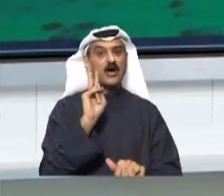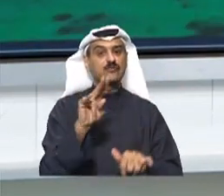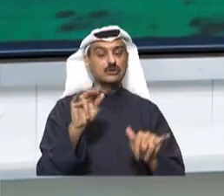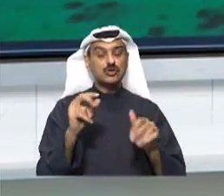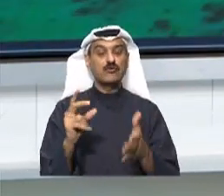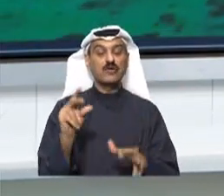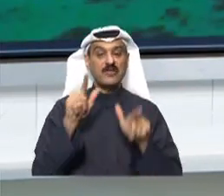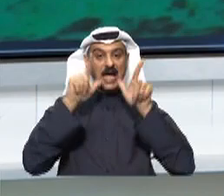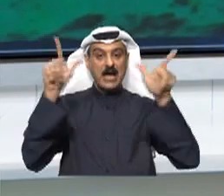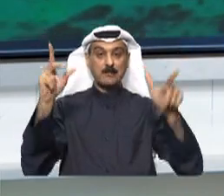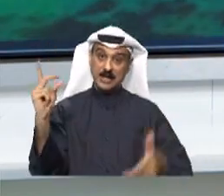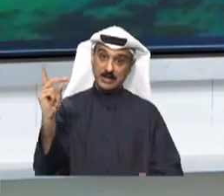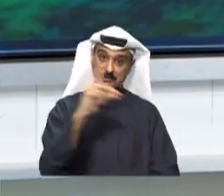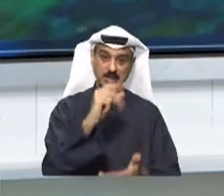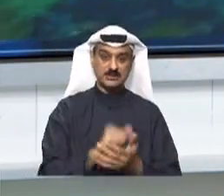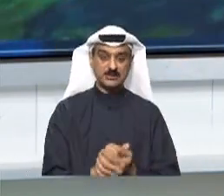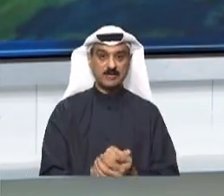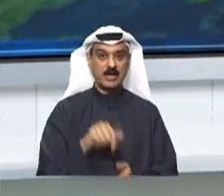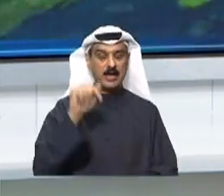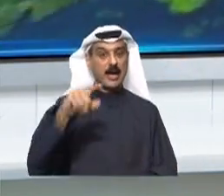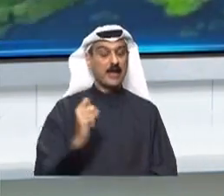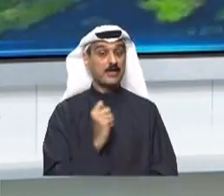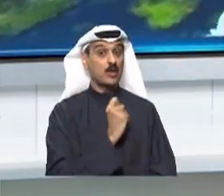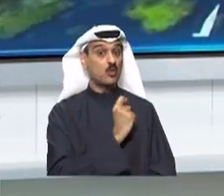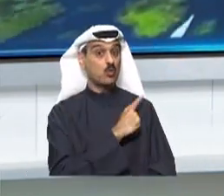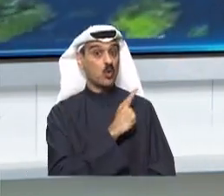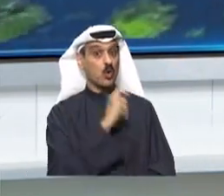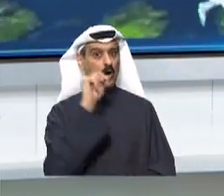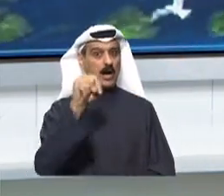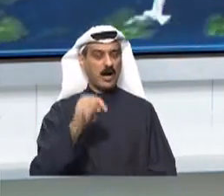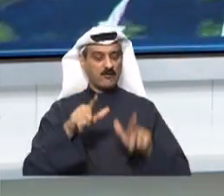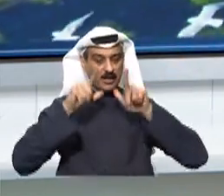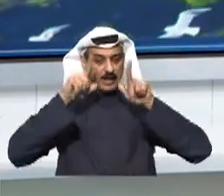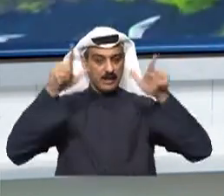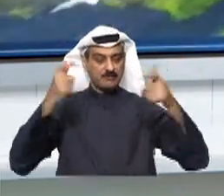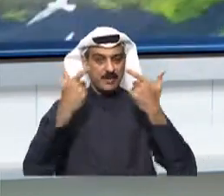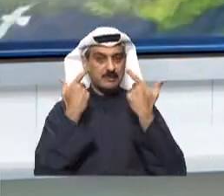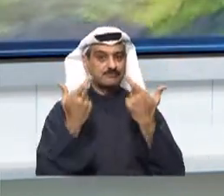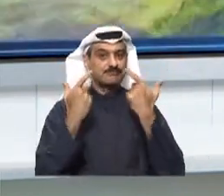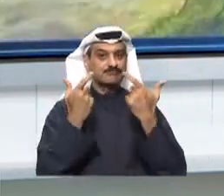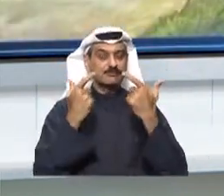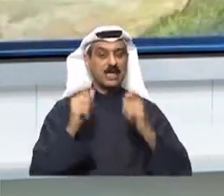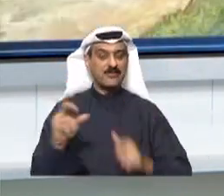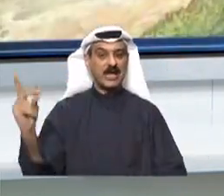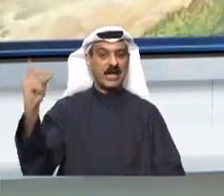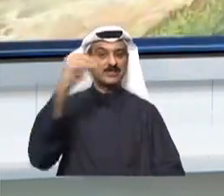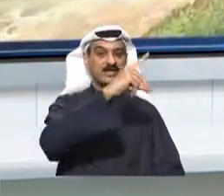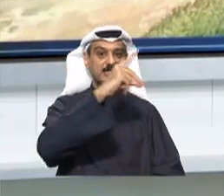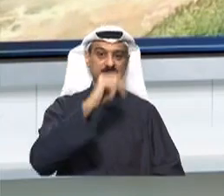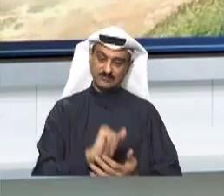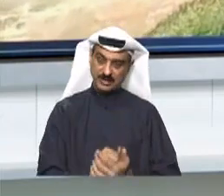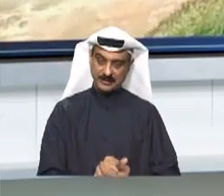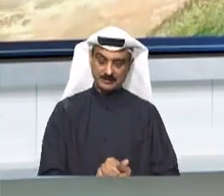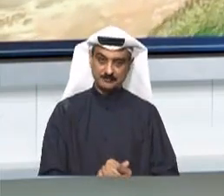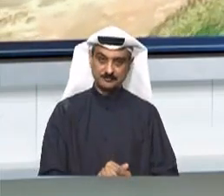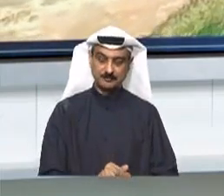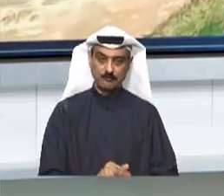الاجتماعي، لأنهم هم الجهة الوحيدة والمخولة بإصدار أي تحذير وتنبيه عن أي حالة